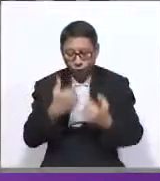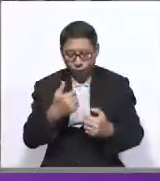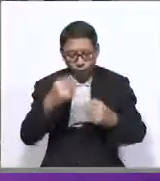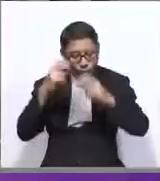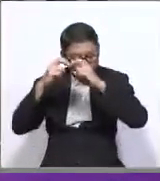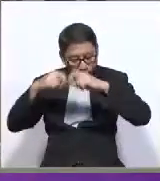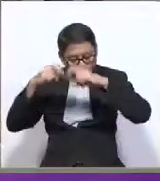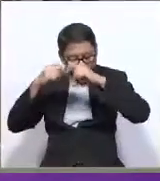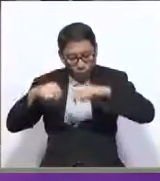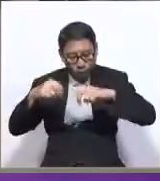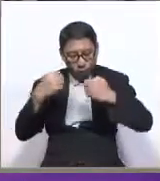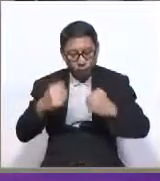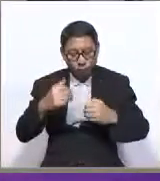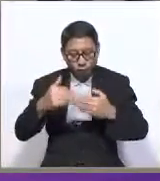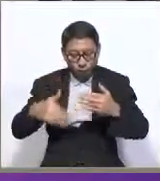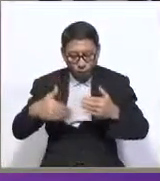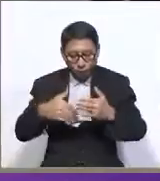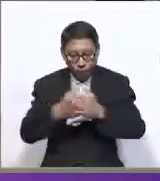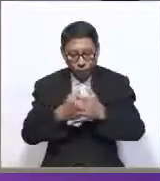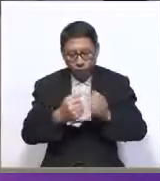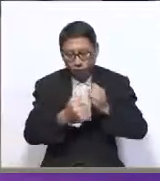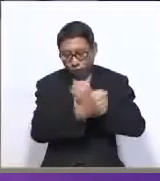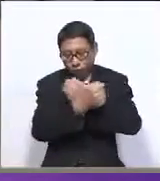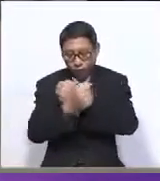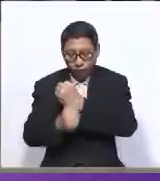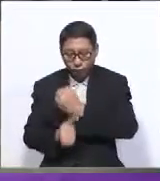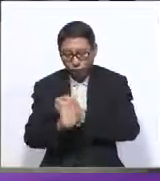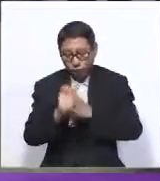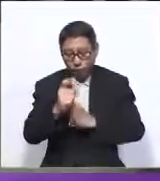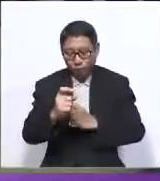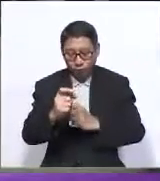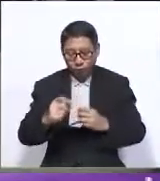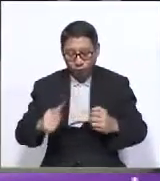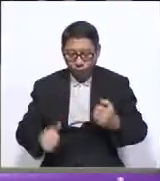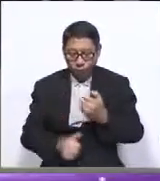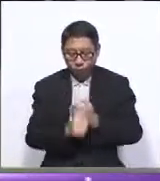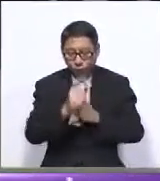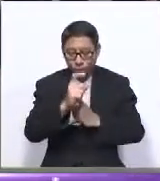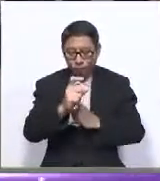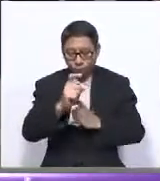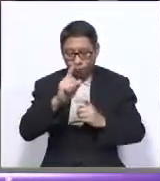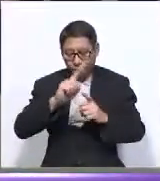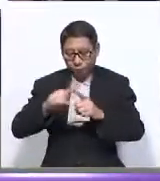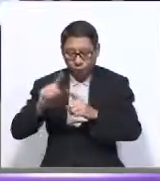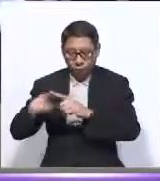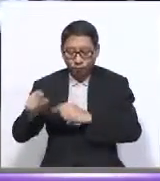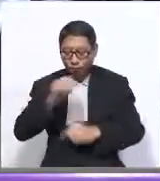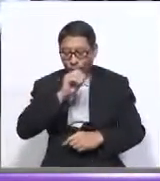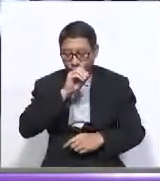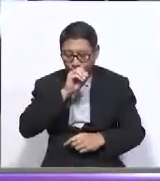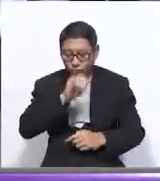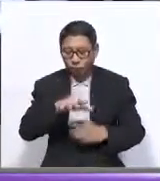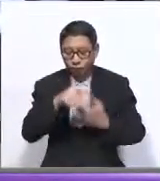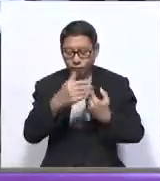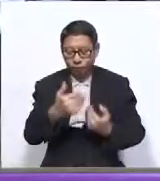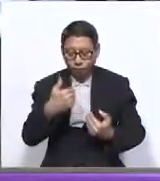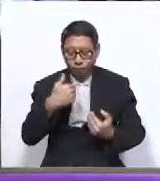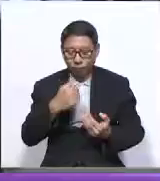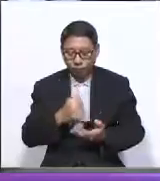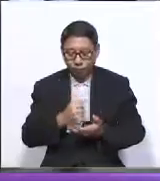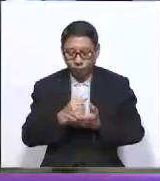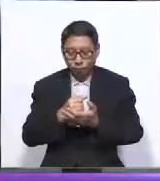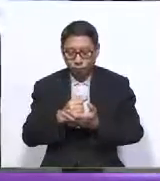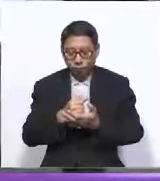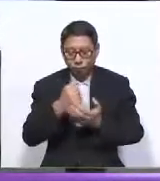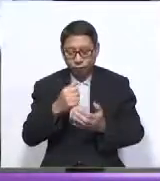ไปวิเคราะห์เรื่องของการวางแผนในการป้องกันอุบัติเหตุตามจุดเสี่ยงต่างๆโดยมีการกำชับนะคะไม่ว่าจะเป็นการ